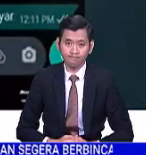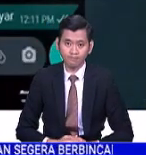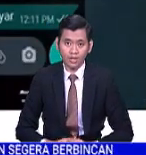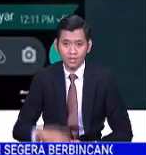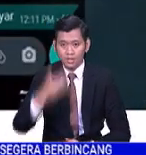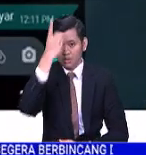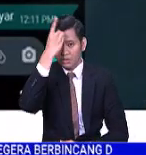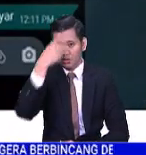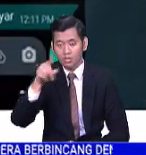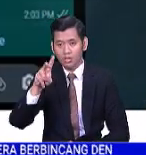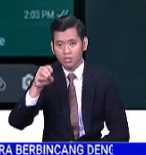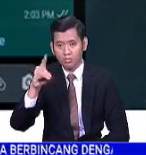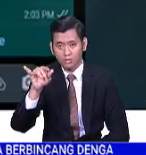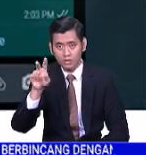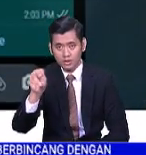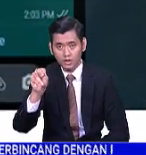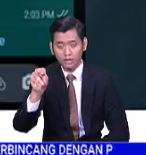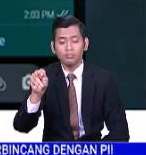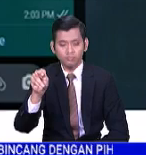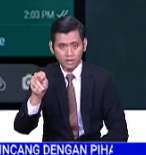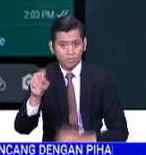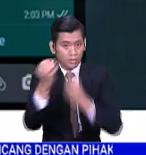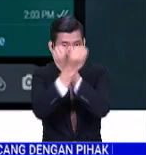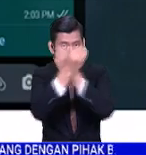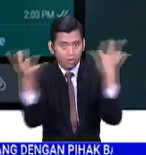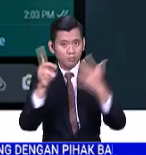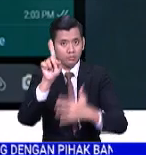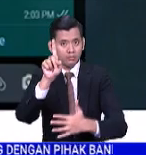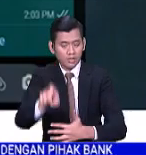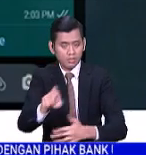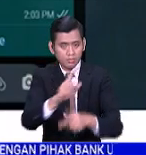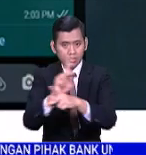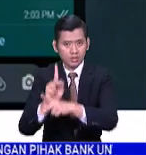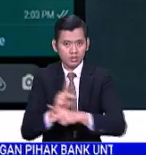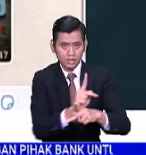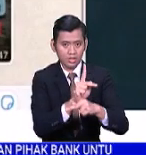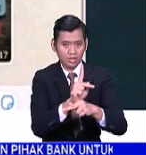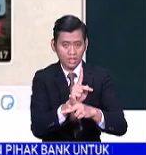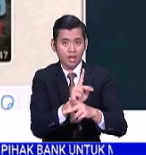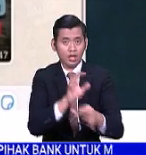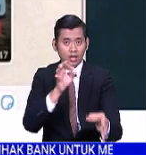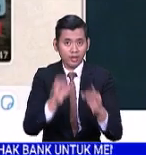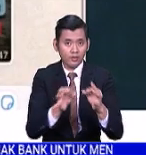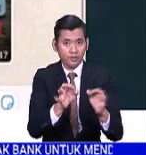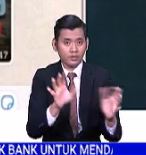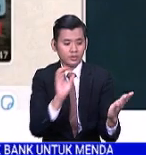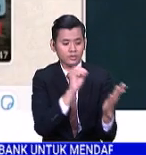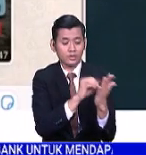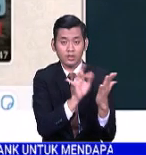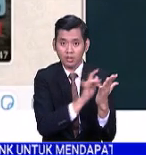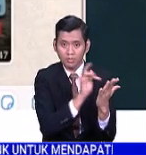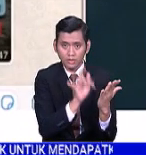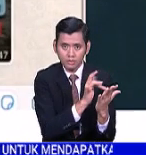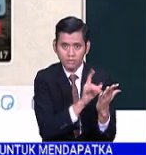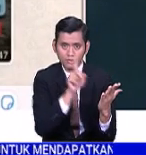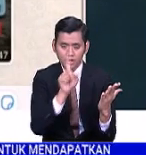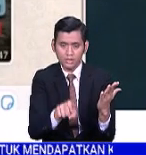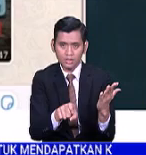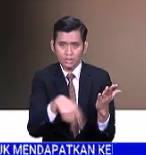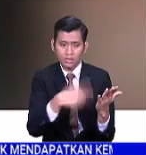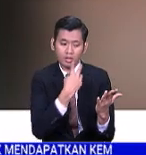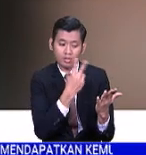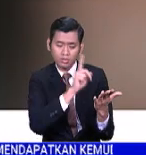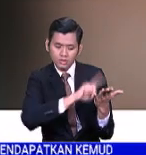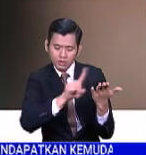Dato' Kamarudin meminta orang ramai berhati-hati memuat turun sebarang aplikasi. Mereka juga disaran menyemak pengesahan